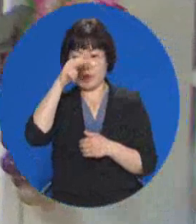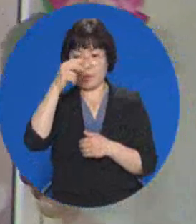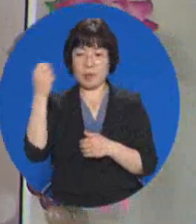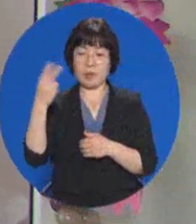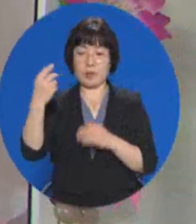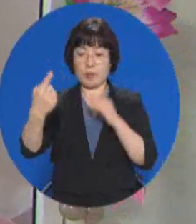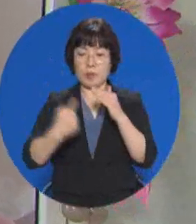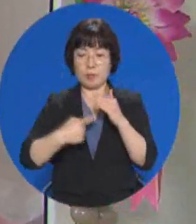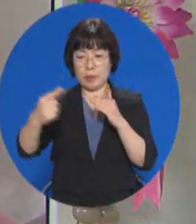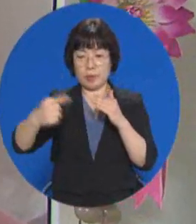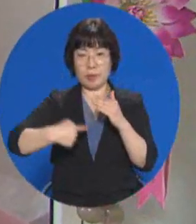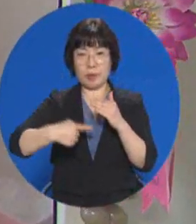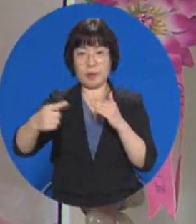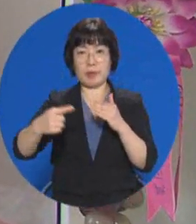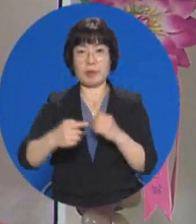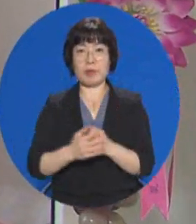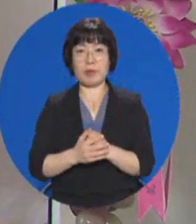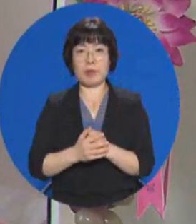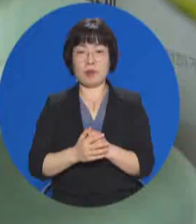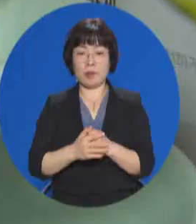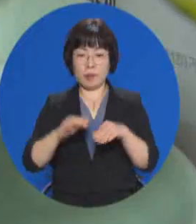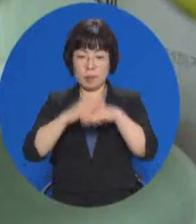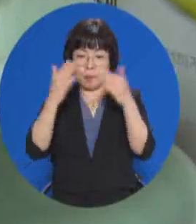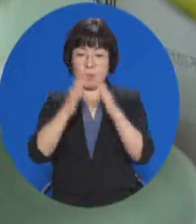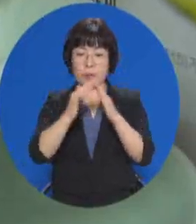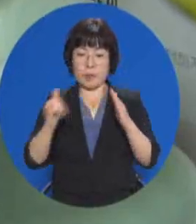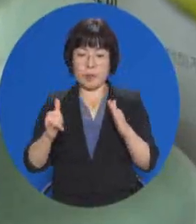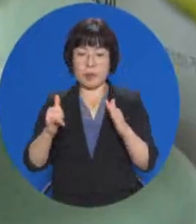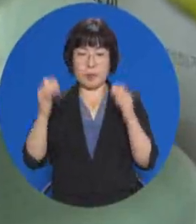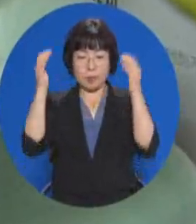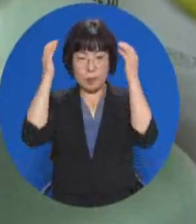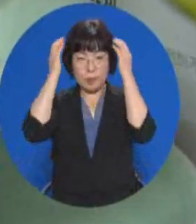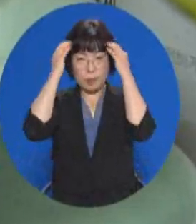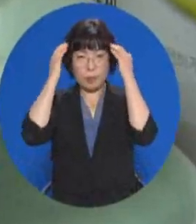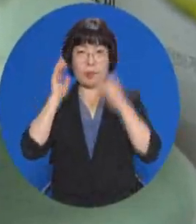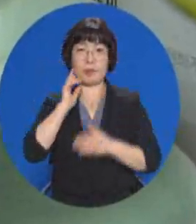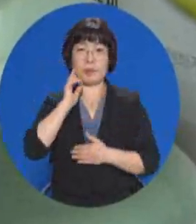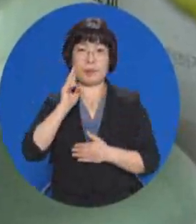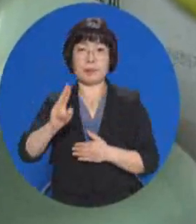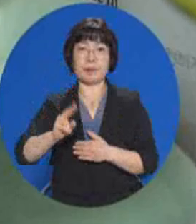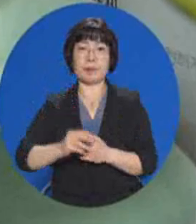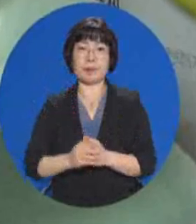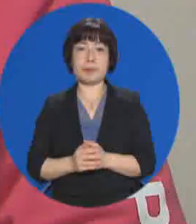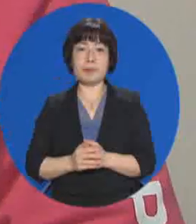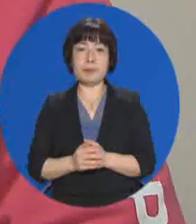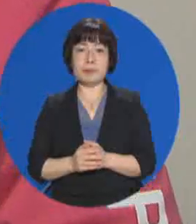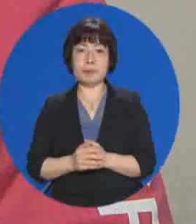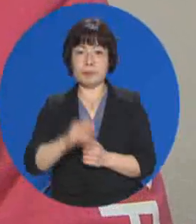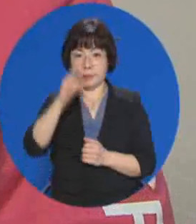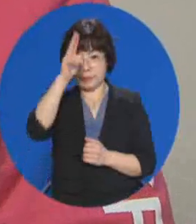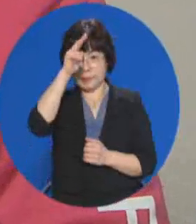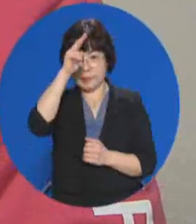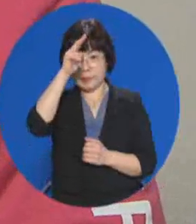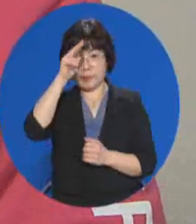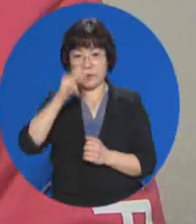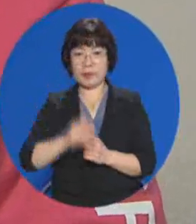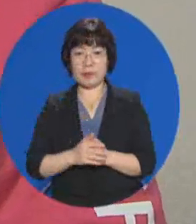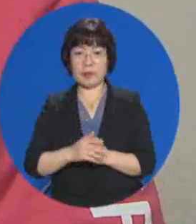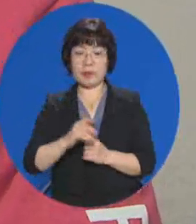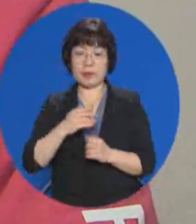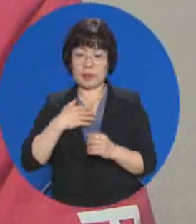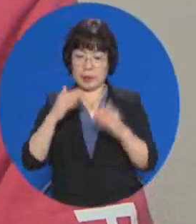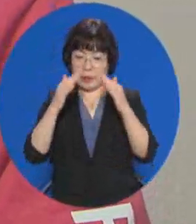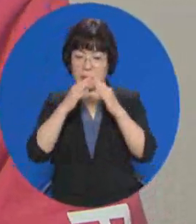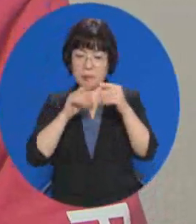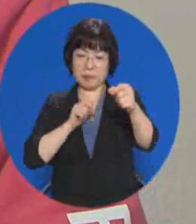수시로 집에 들이닥쳤고 온 가족은 모진고초를 겪어야 했습니다. 지서가 저